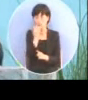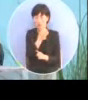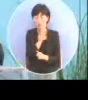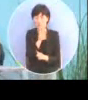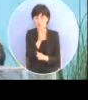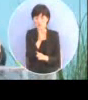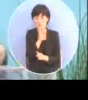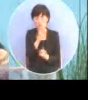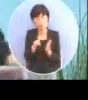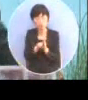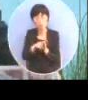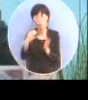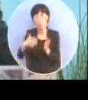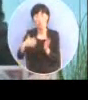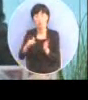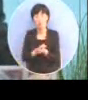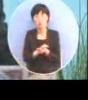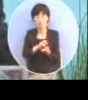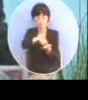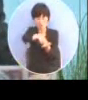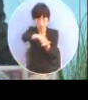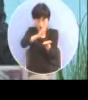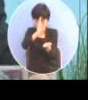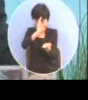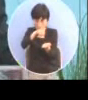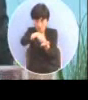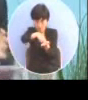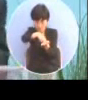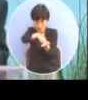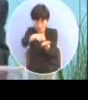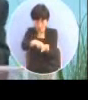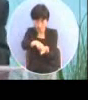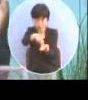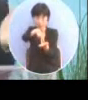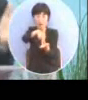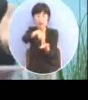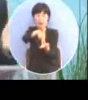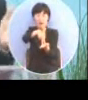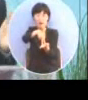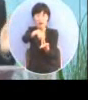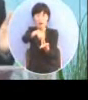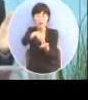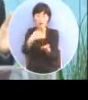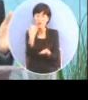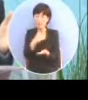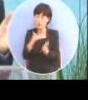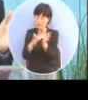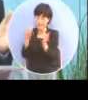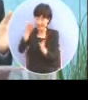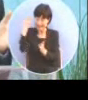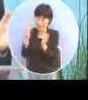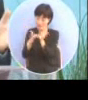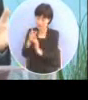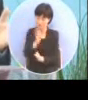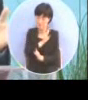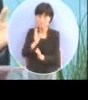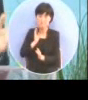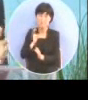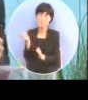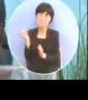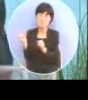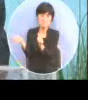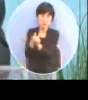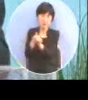đó. Tuyệt vời phải không? À, có là giúp người què đứng dậy. Ngày xưa là người bỏ Chúa Giê-xu chạy trốn